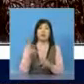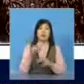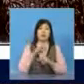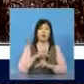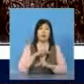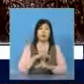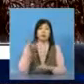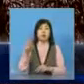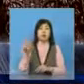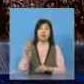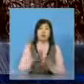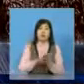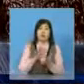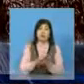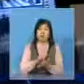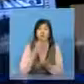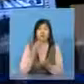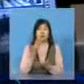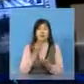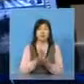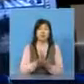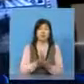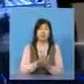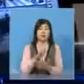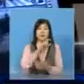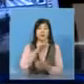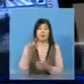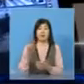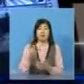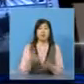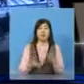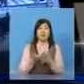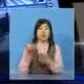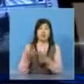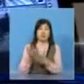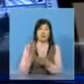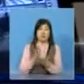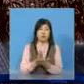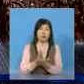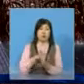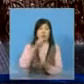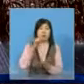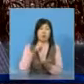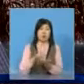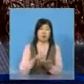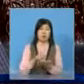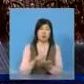люди не нарушает ли правил какие есть недочеты вопросы и